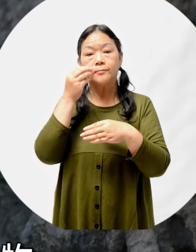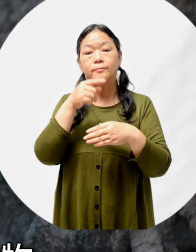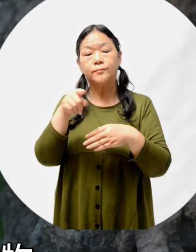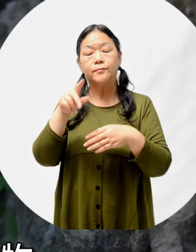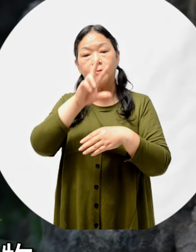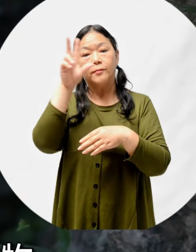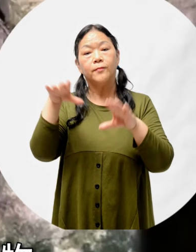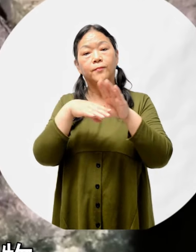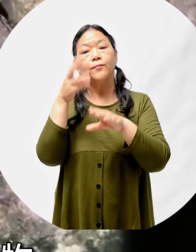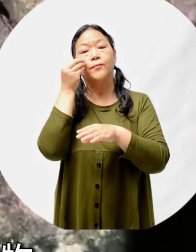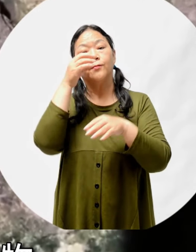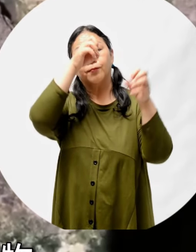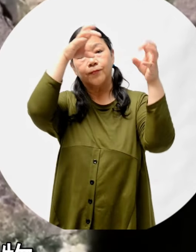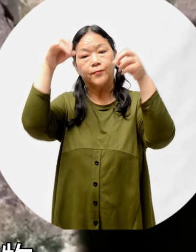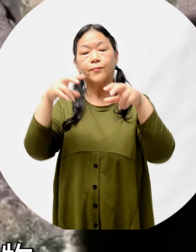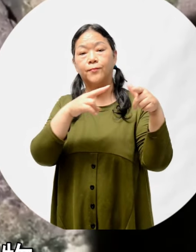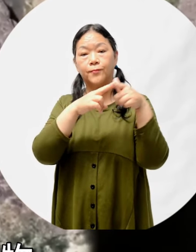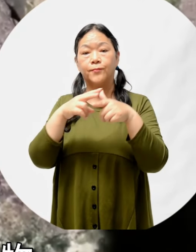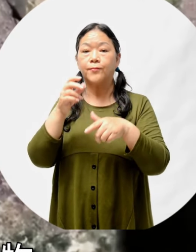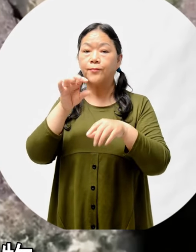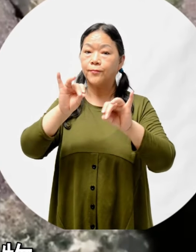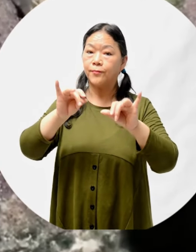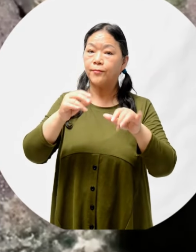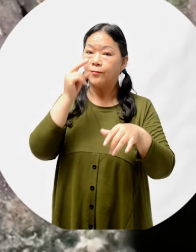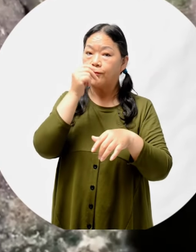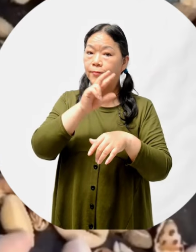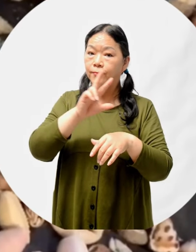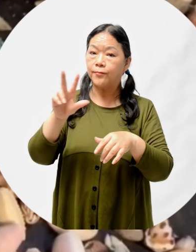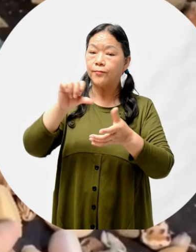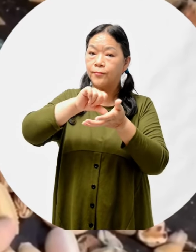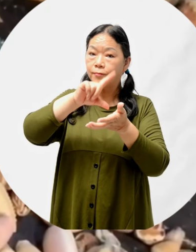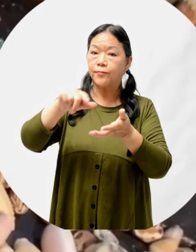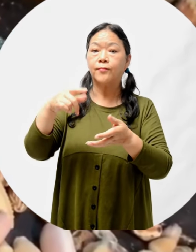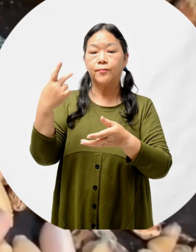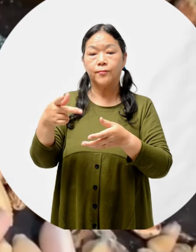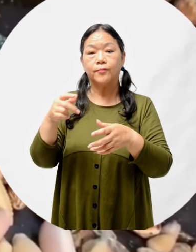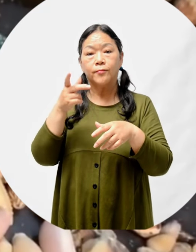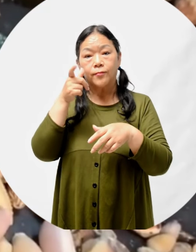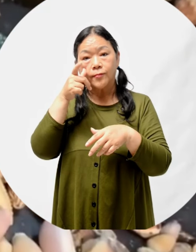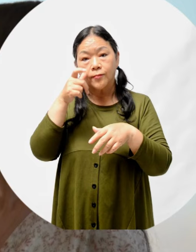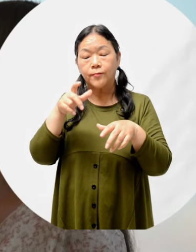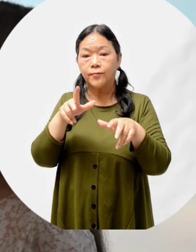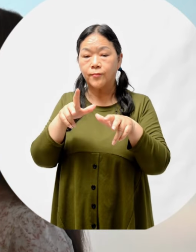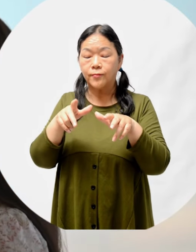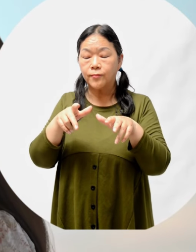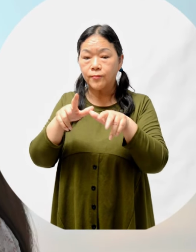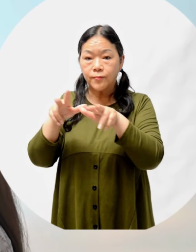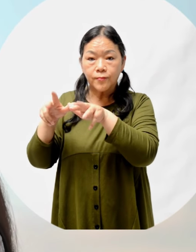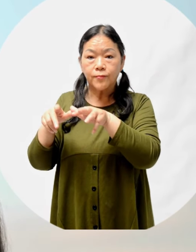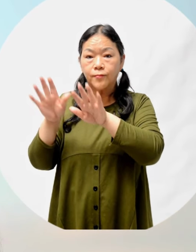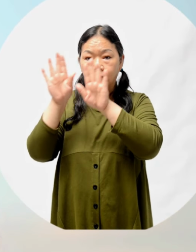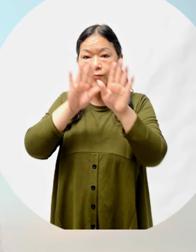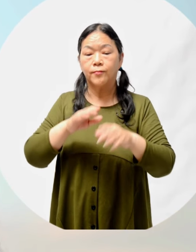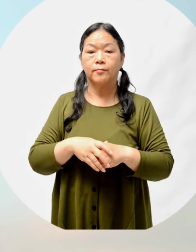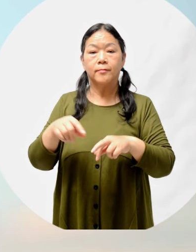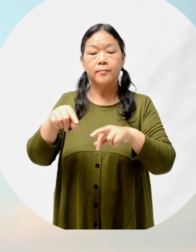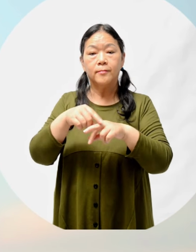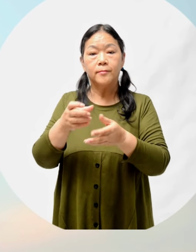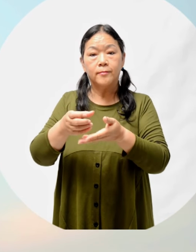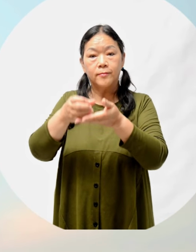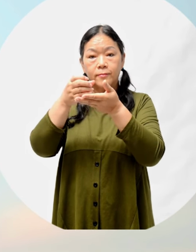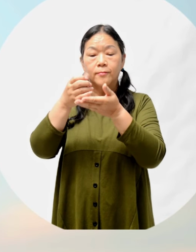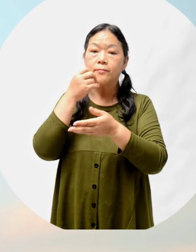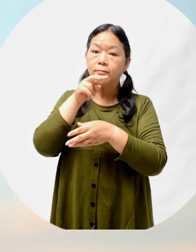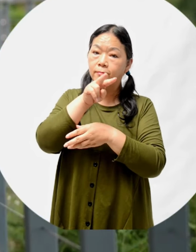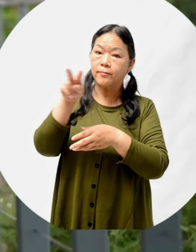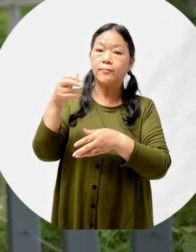星，介绍海岸地质特色植物，以及观察寄居蟹生态。金樽可俯瞰海岸